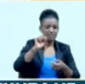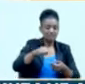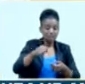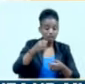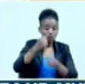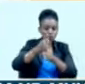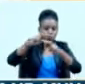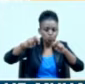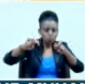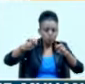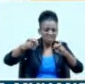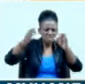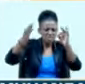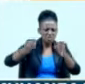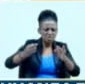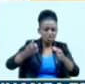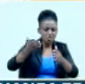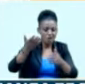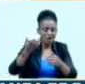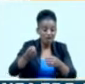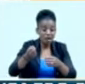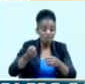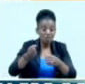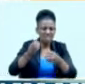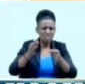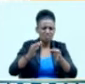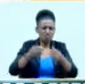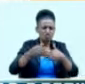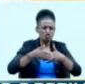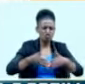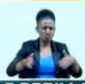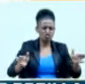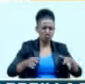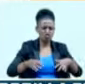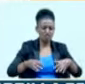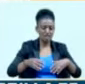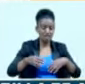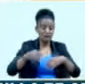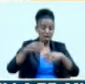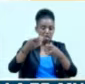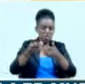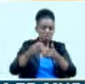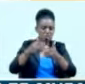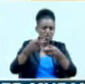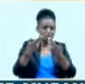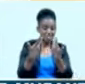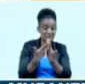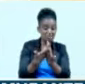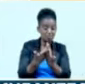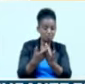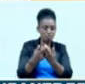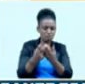tugakora isuzuma ryo kureba nyine niba inkondo y'umura yafungutse, tukamufatira ibizamini amatasiyo, dushobora